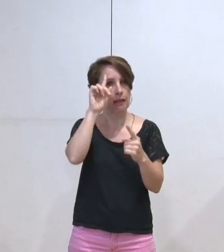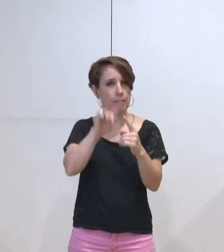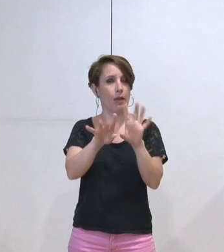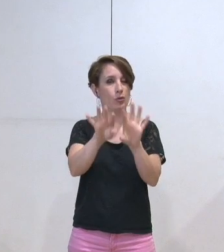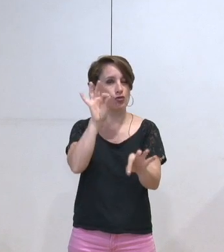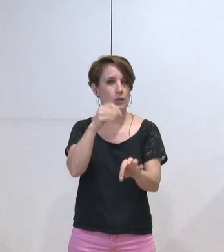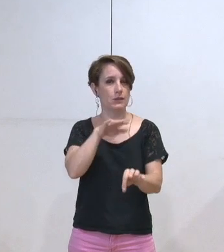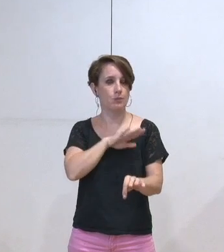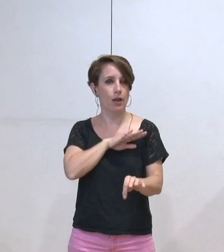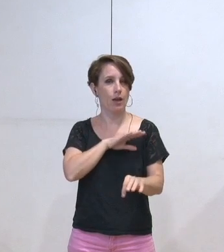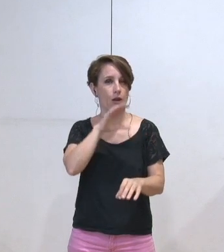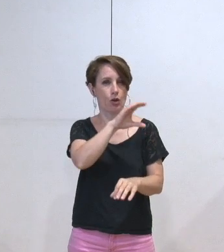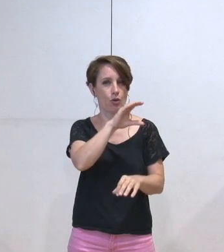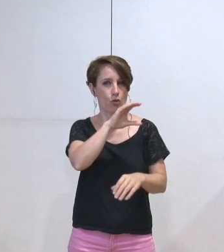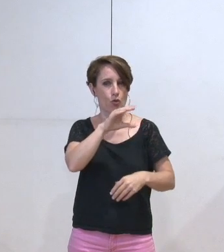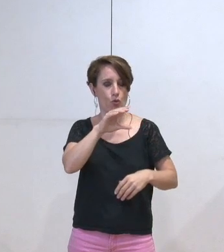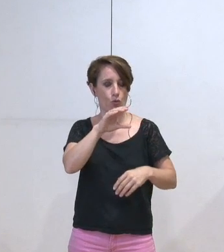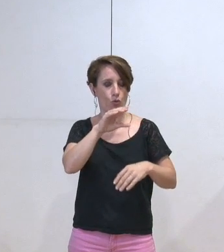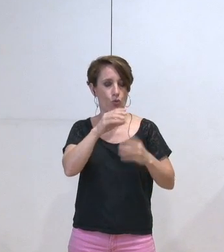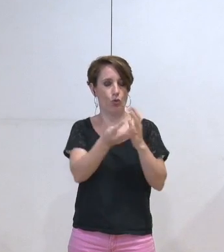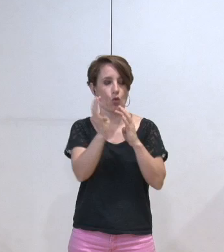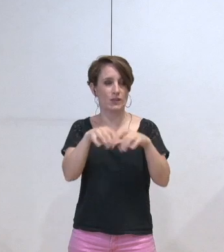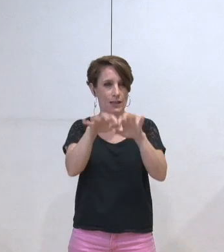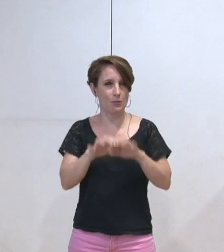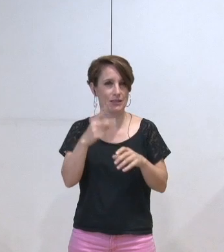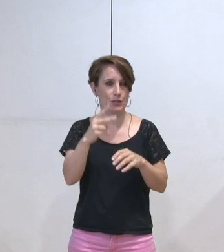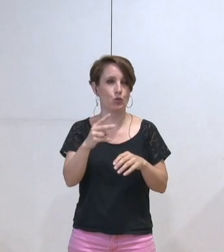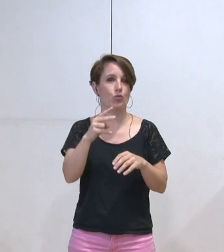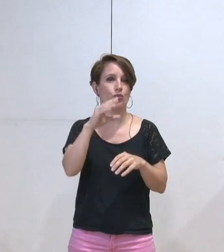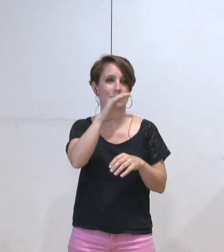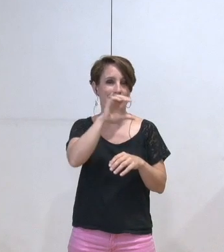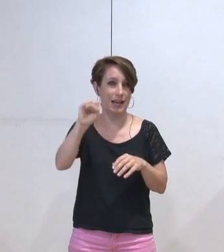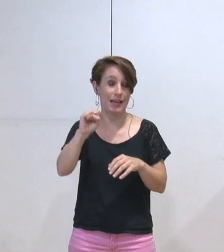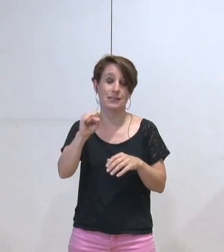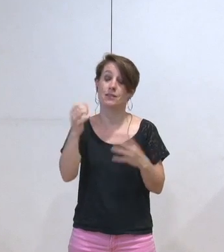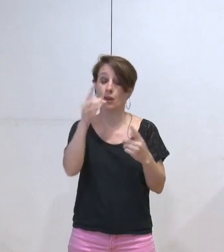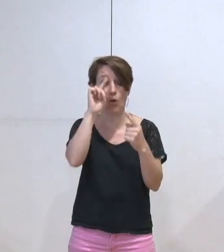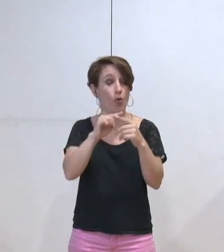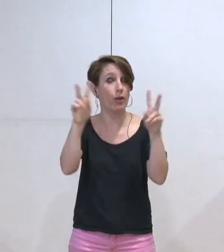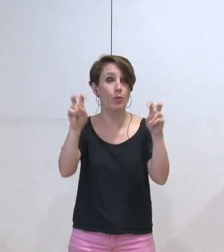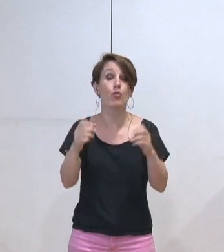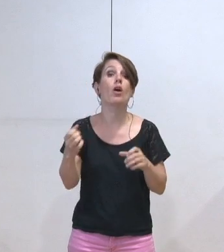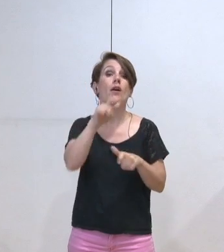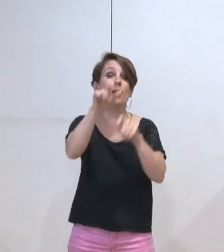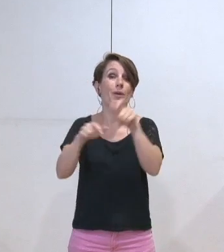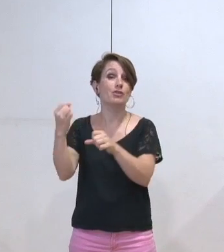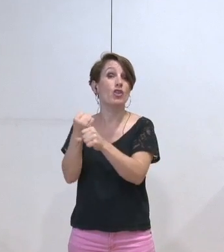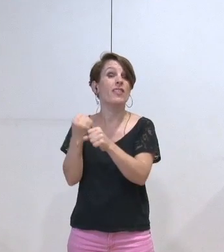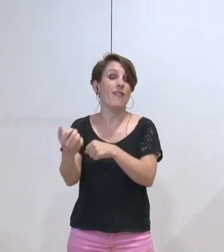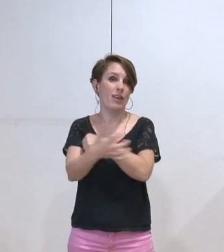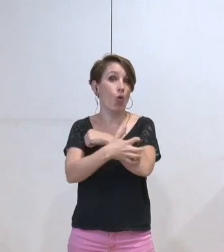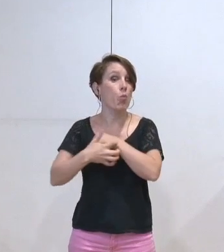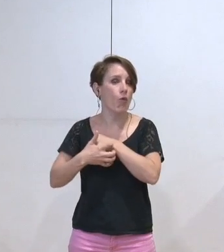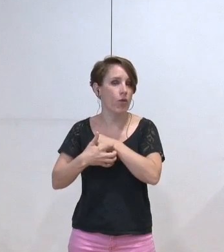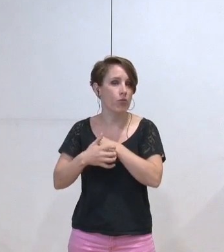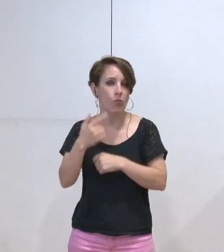CCS et il portera sur les travailleurs pauvres afin d'identifier de qui s'agit et ce que recouvre cette réalité dans notre